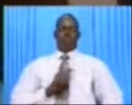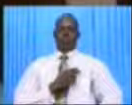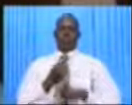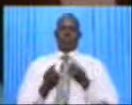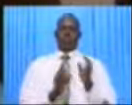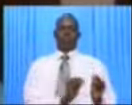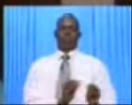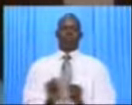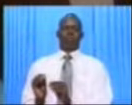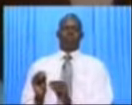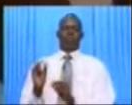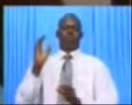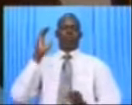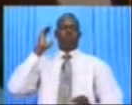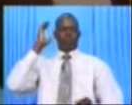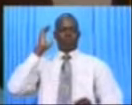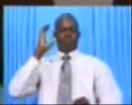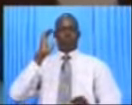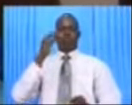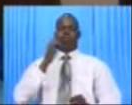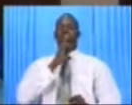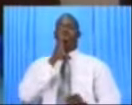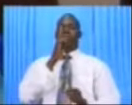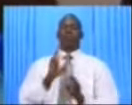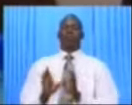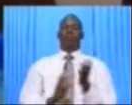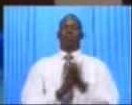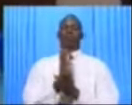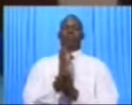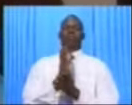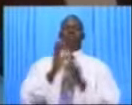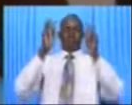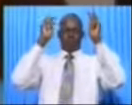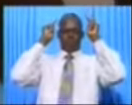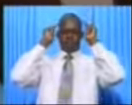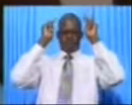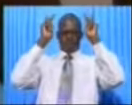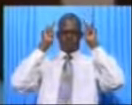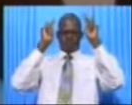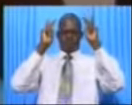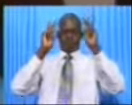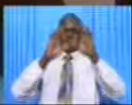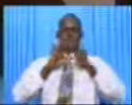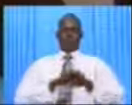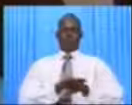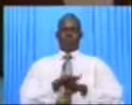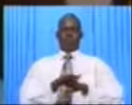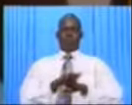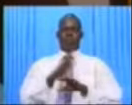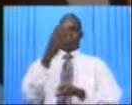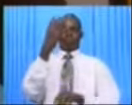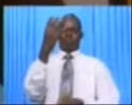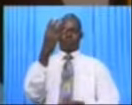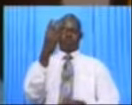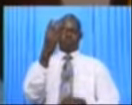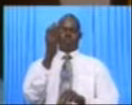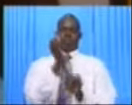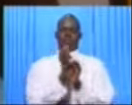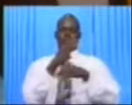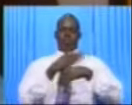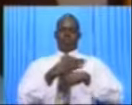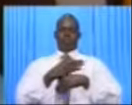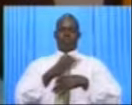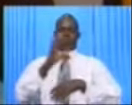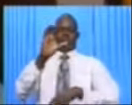une conférence qui sera animée par le professeur Nakro sur quatre formes de cancer